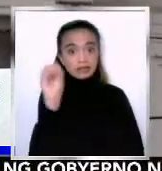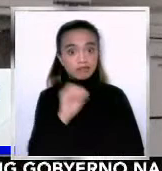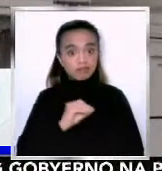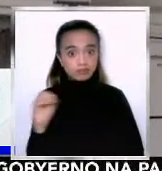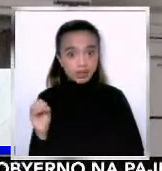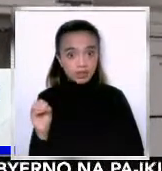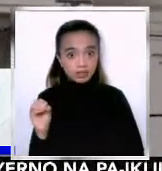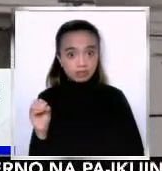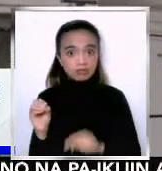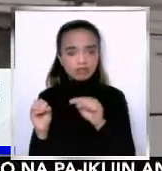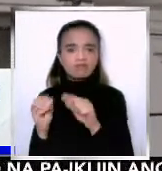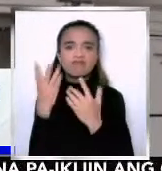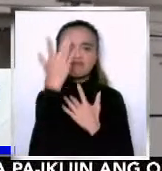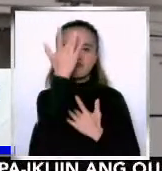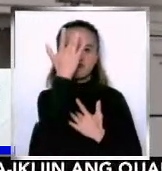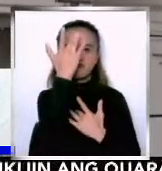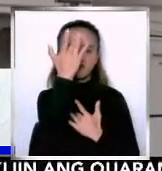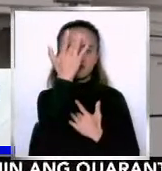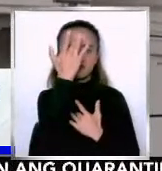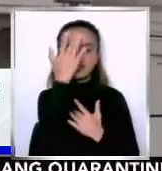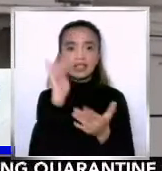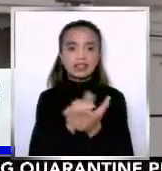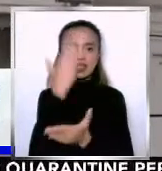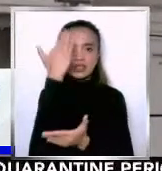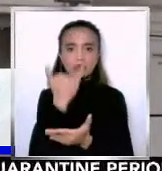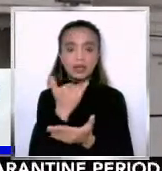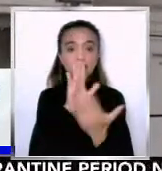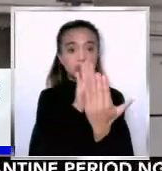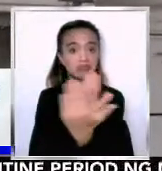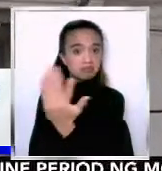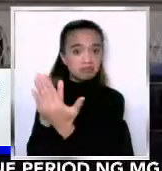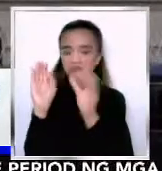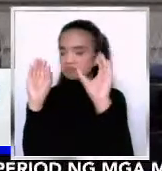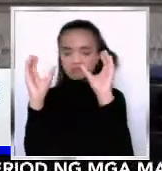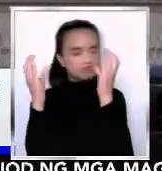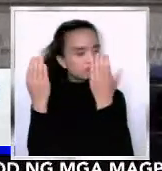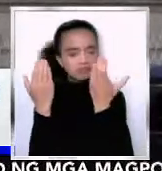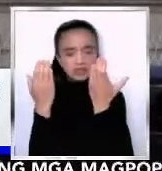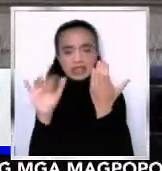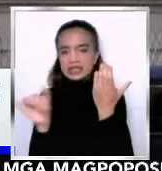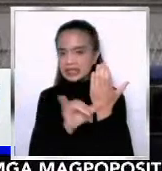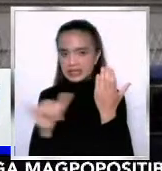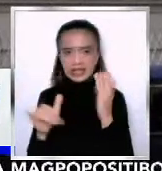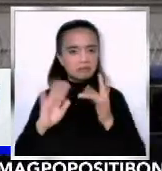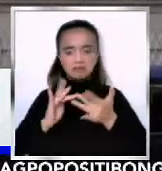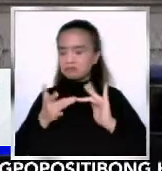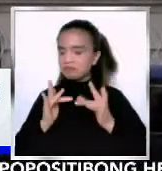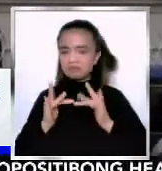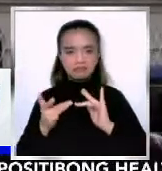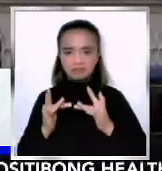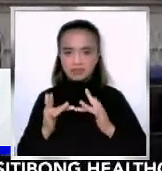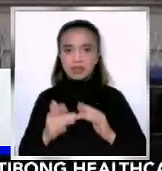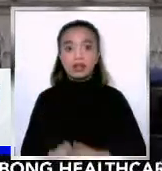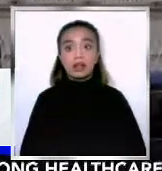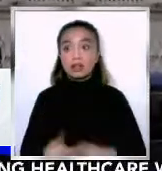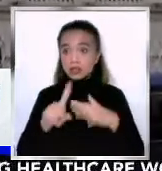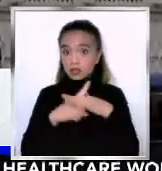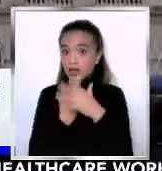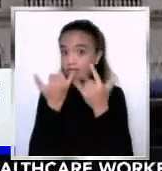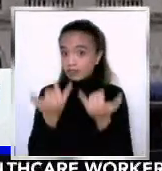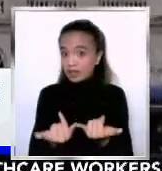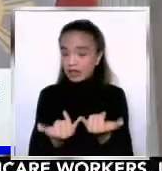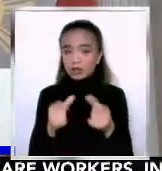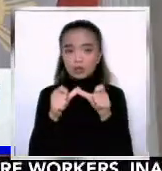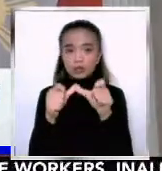ang may sakit, kaya wala munang face-to-face classes. Kahit online classes, wala rin muna mula ngayong araw hanggang January